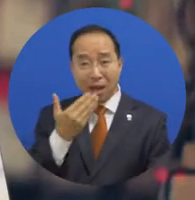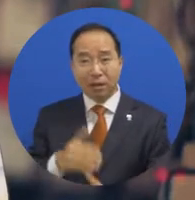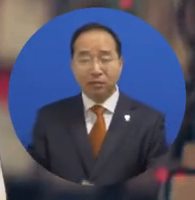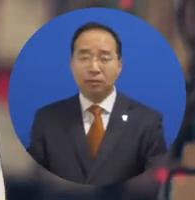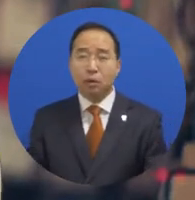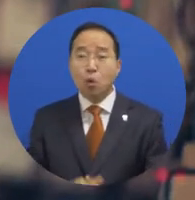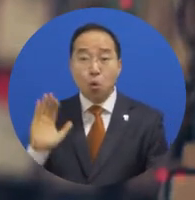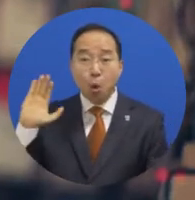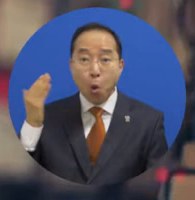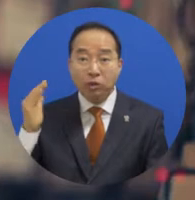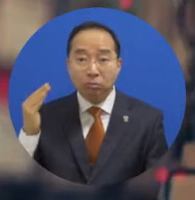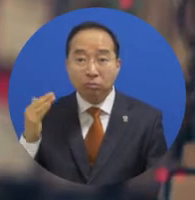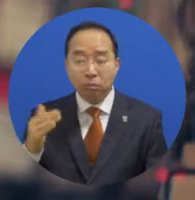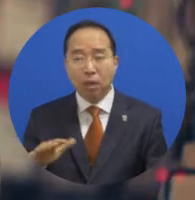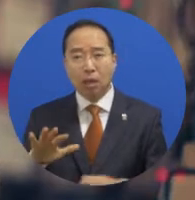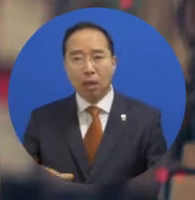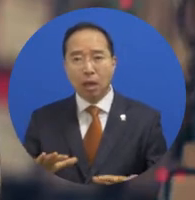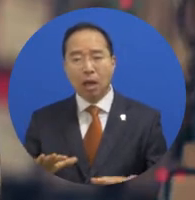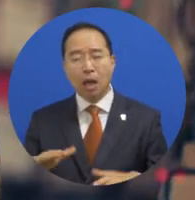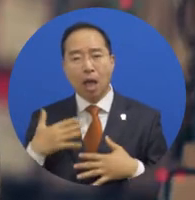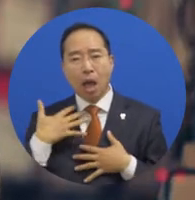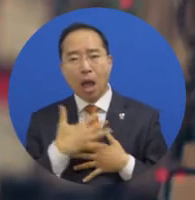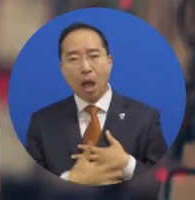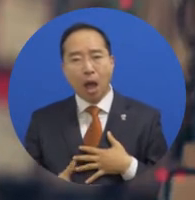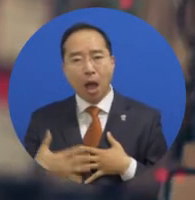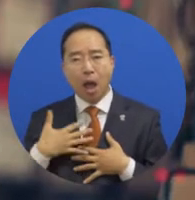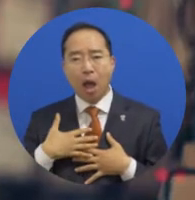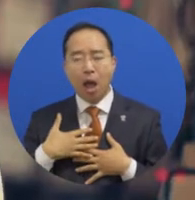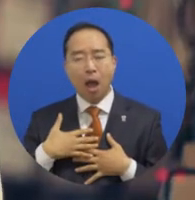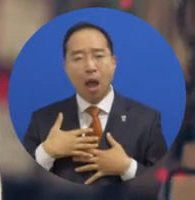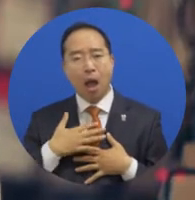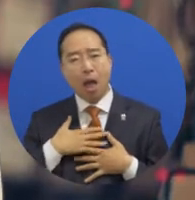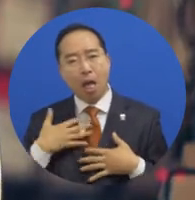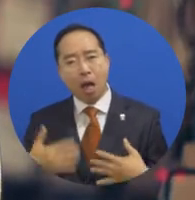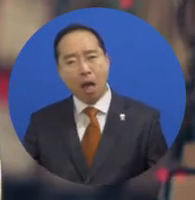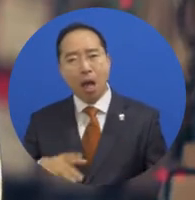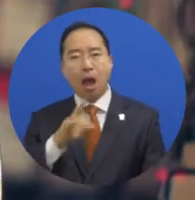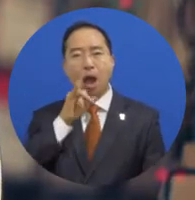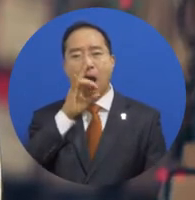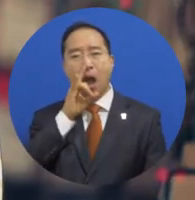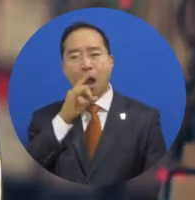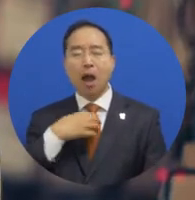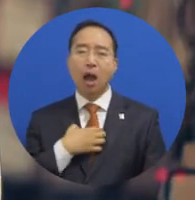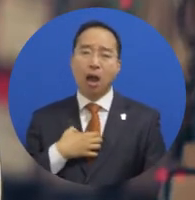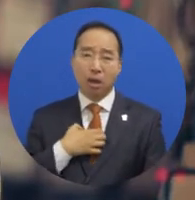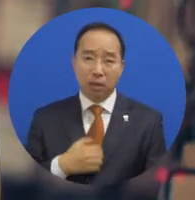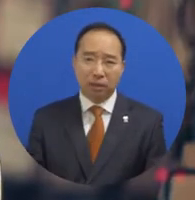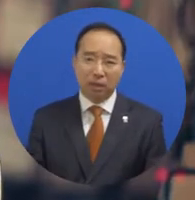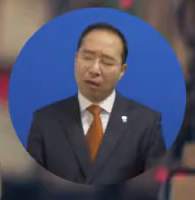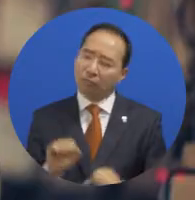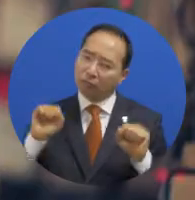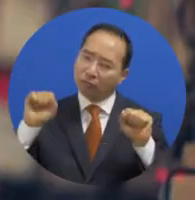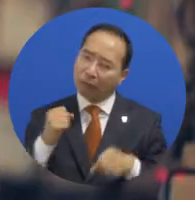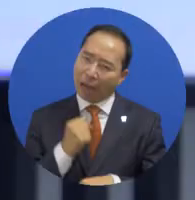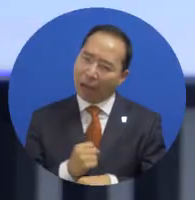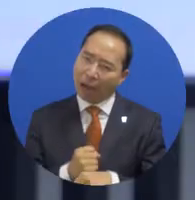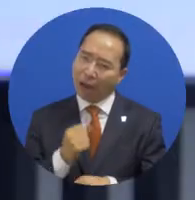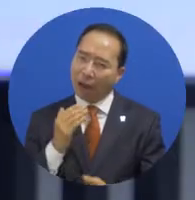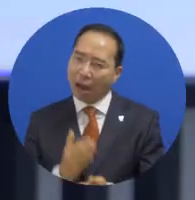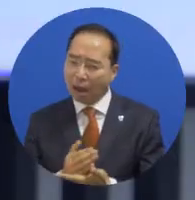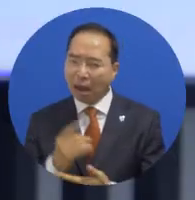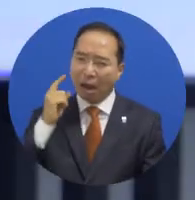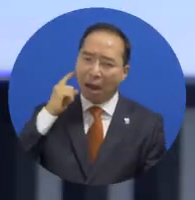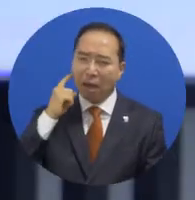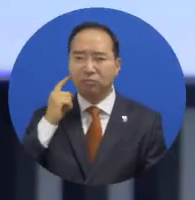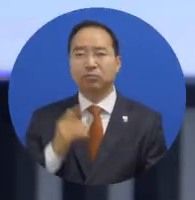들었는데 요즘 들어서는 버티기가 힘들다라는 생각이 들더라고요. 그래서 아, 진짜 운동을 해야 되나? 생각이